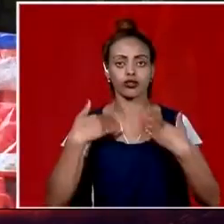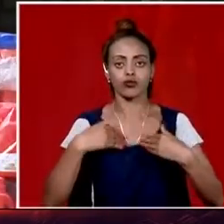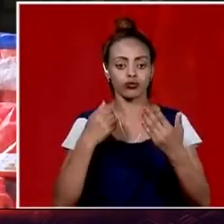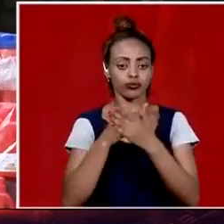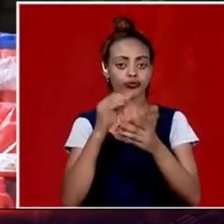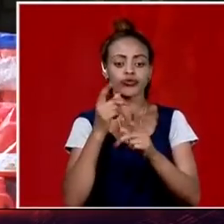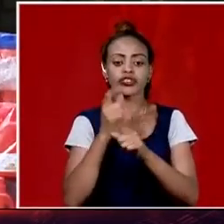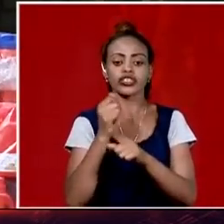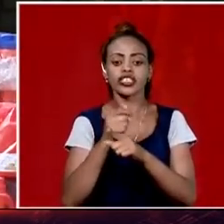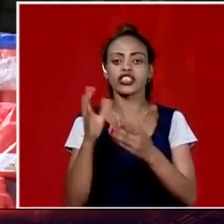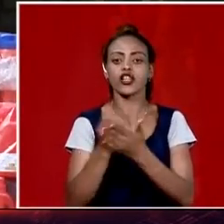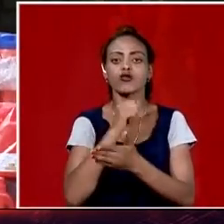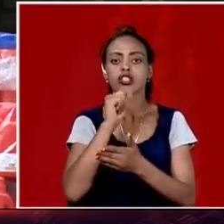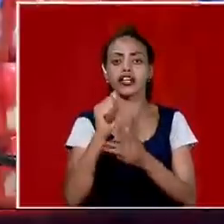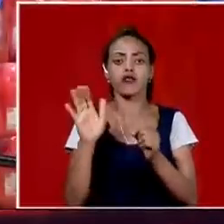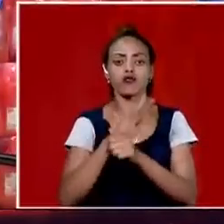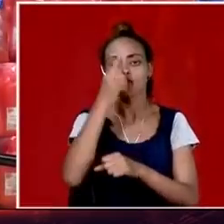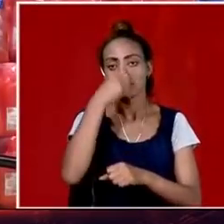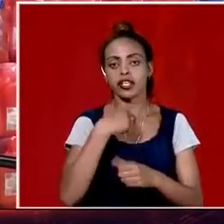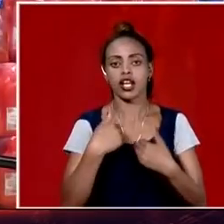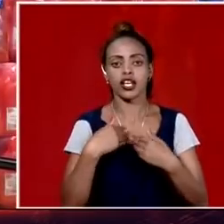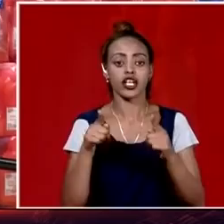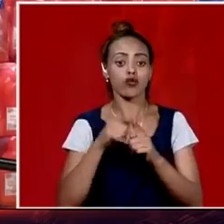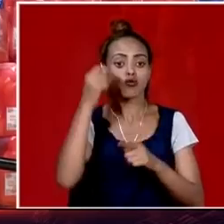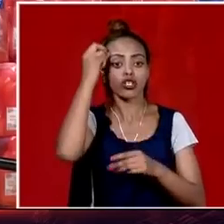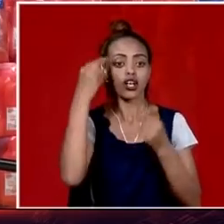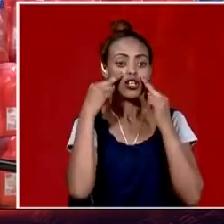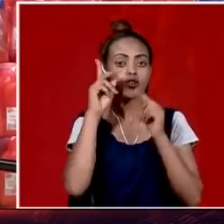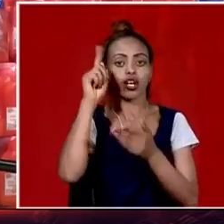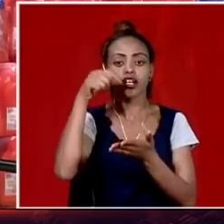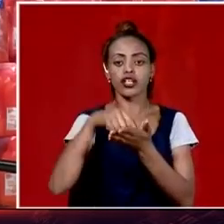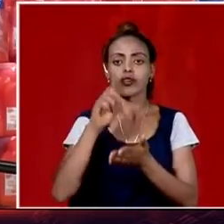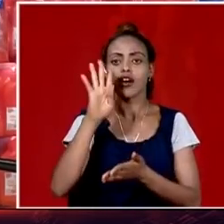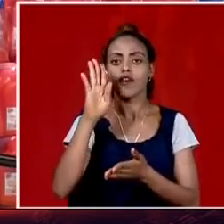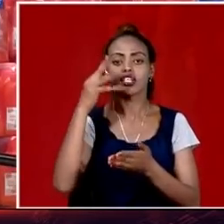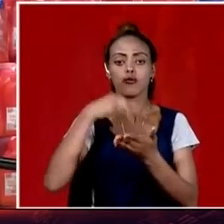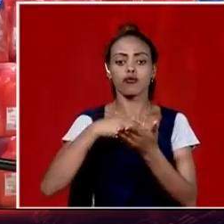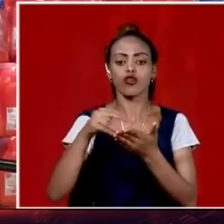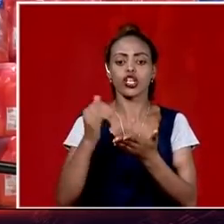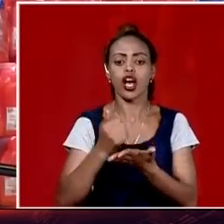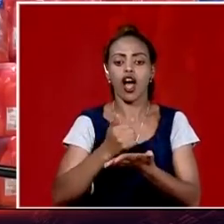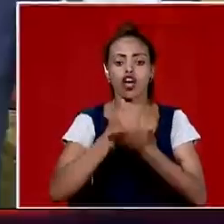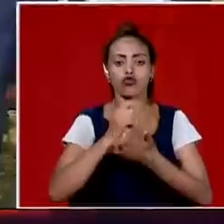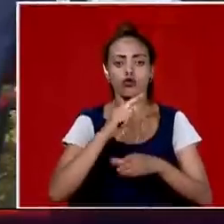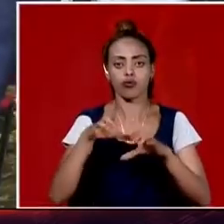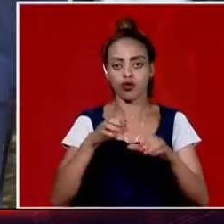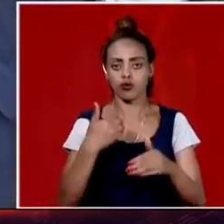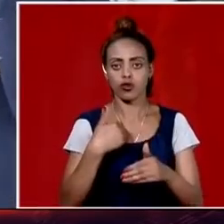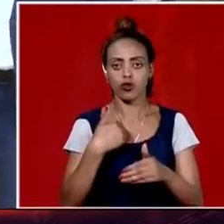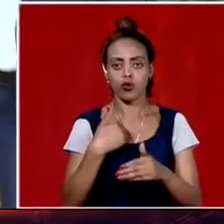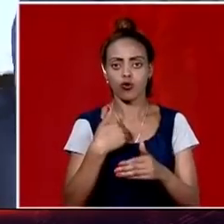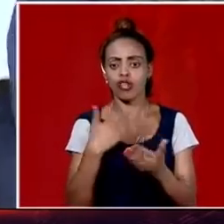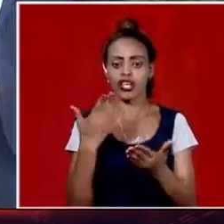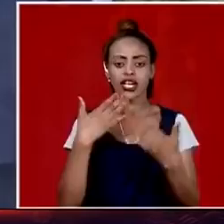እውን ከይወሰድና ከም ነብፅሕ ሙሉእ እምነት ኣለኒ። ከም ወረዳና ትርእናዮ ናብ 1.4 ሚልዮን ሓገዝ እዮም ገይሮም ዘለዉ ነየናይ